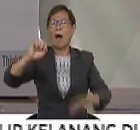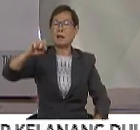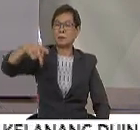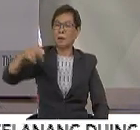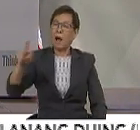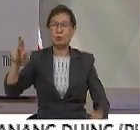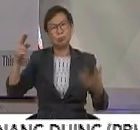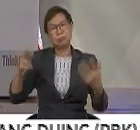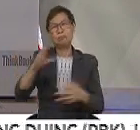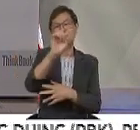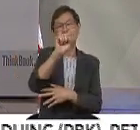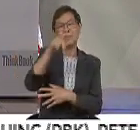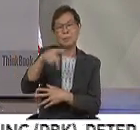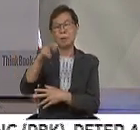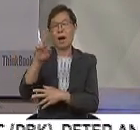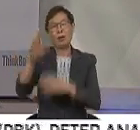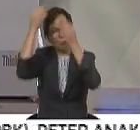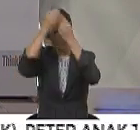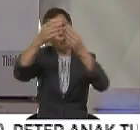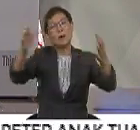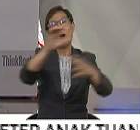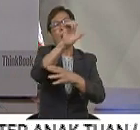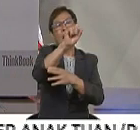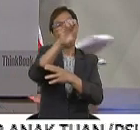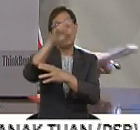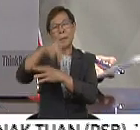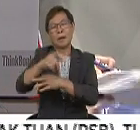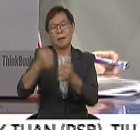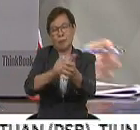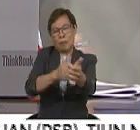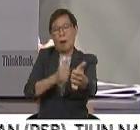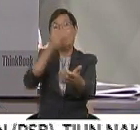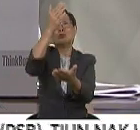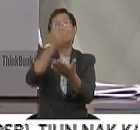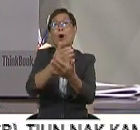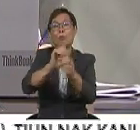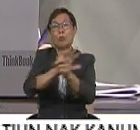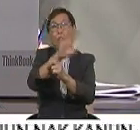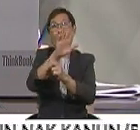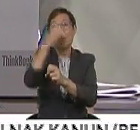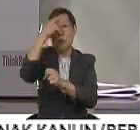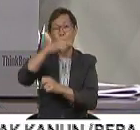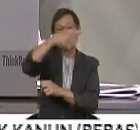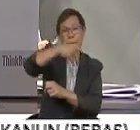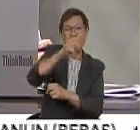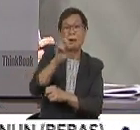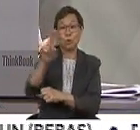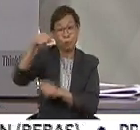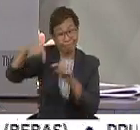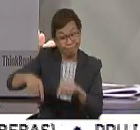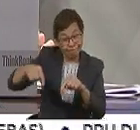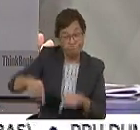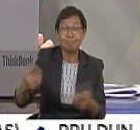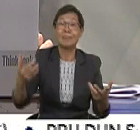pun mengwar-warkan SOP pencegahan COVID-19 untuk pilihan raya umum ini.